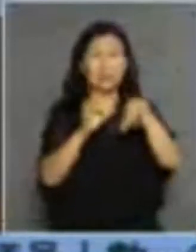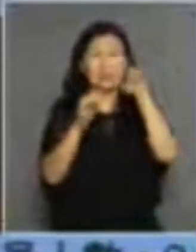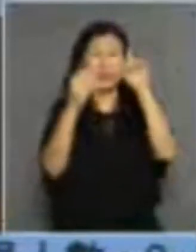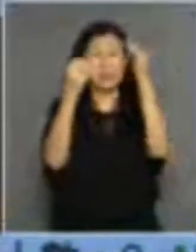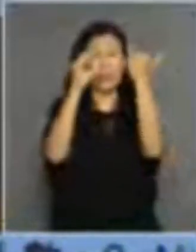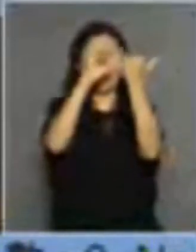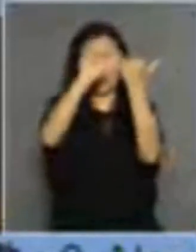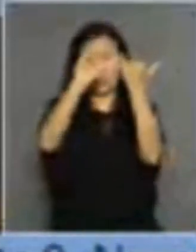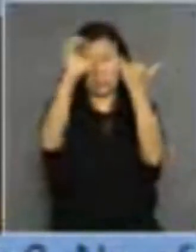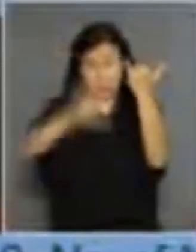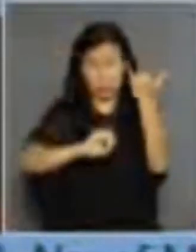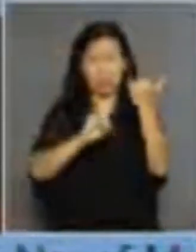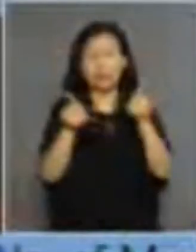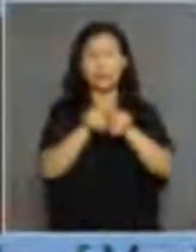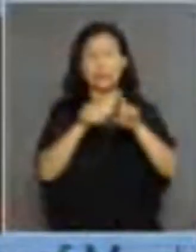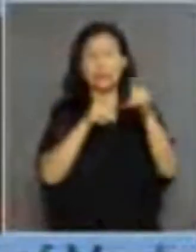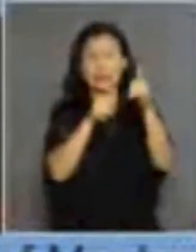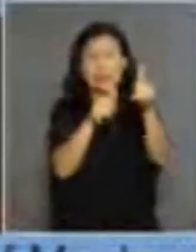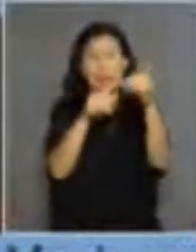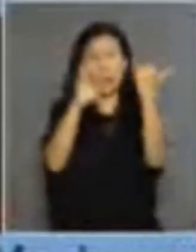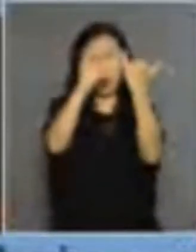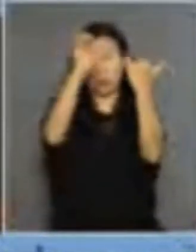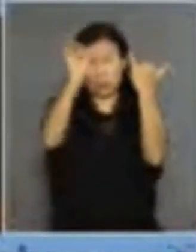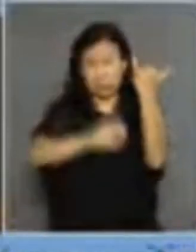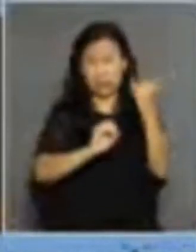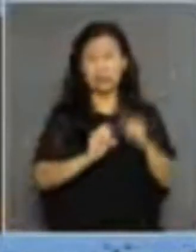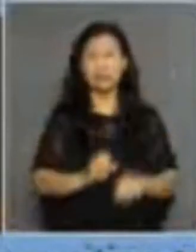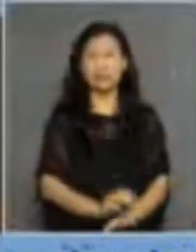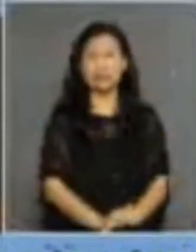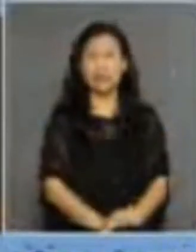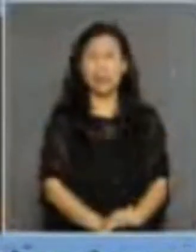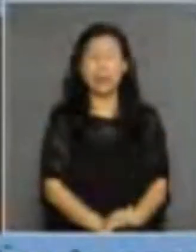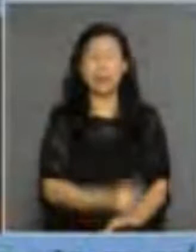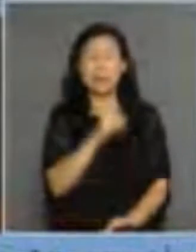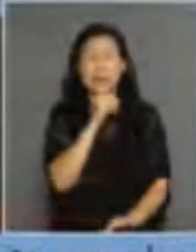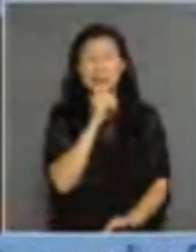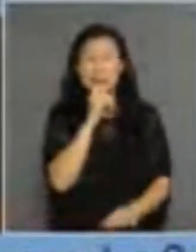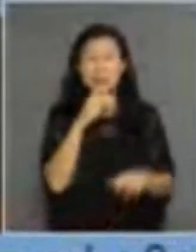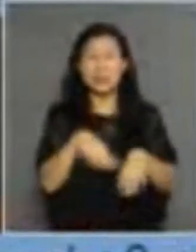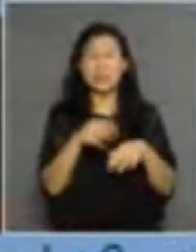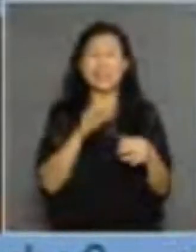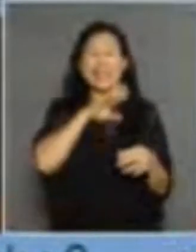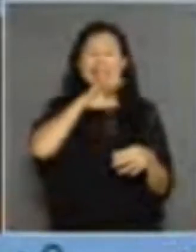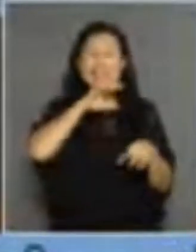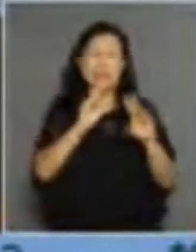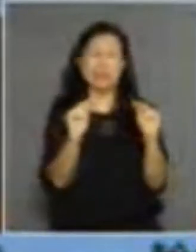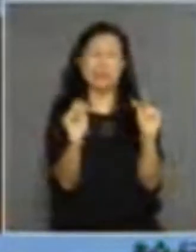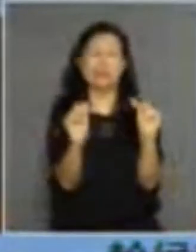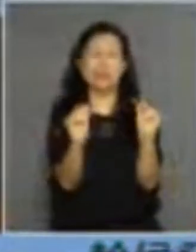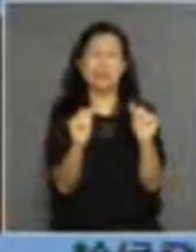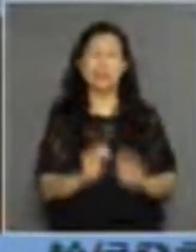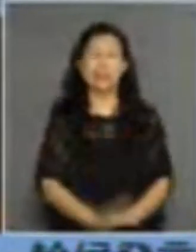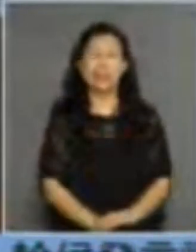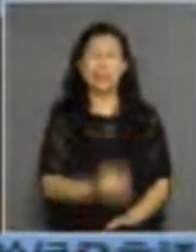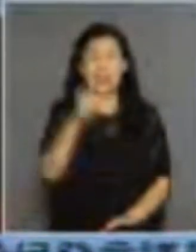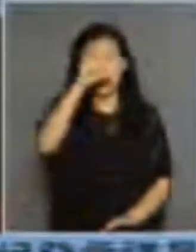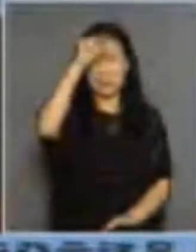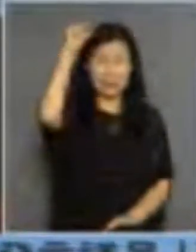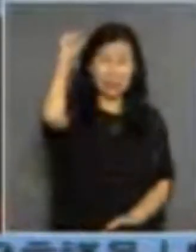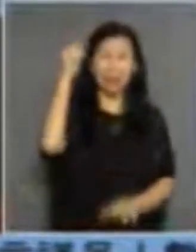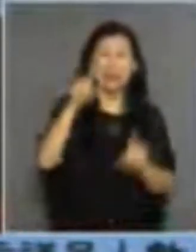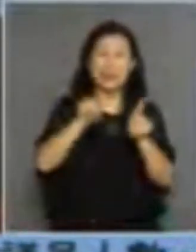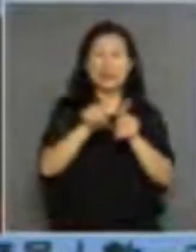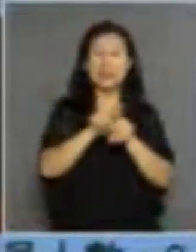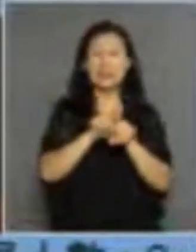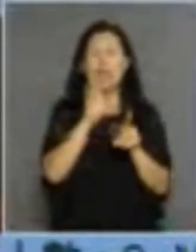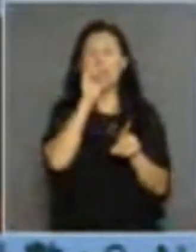咪60%咯。咁60%佢有咩呢？原來有洗偽鈔嘅。董建華又係語言藝